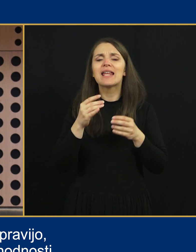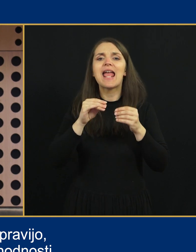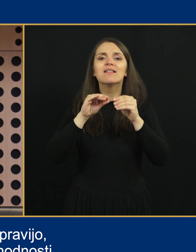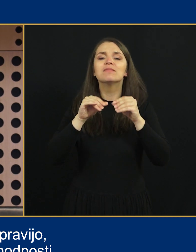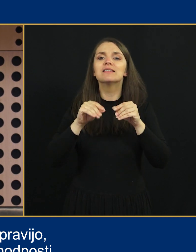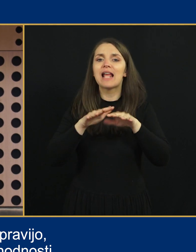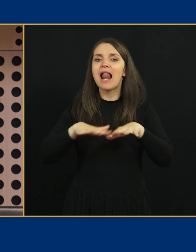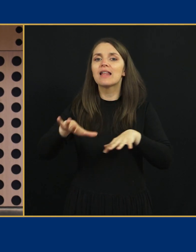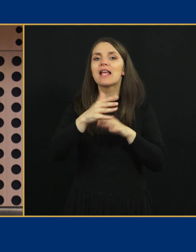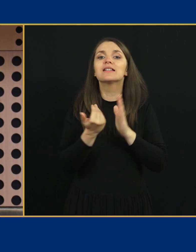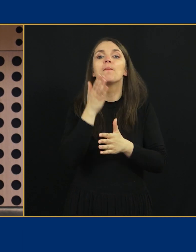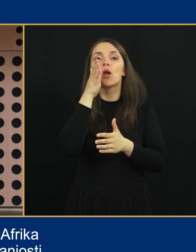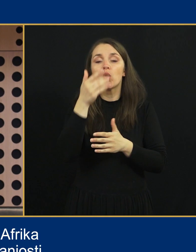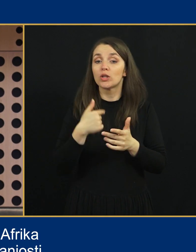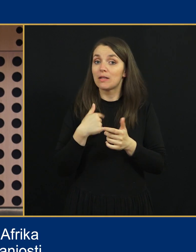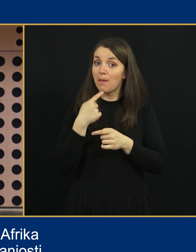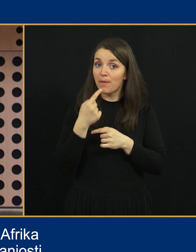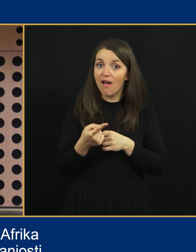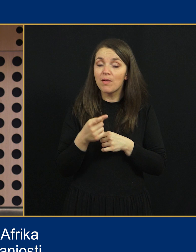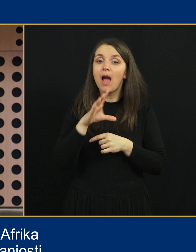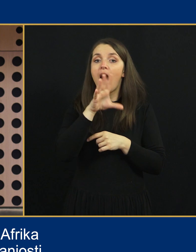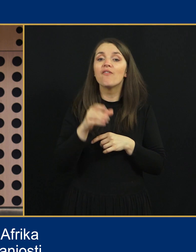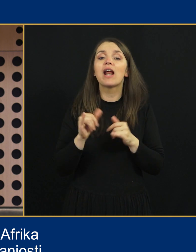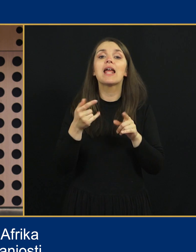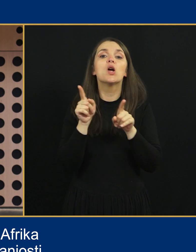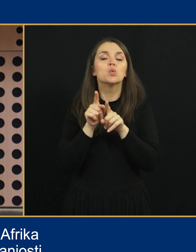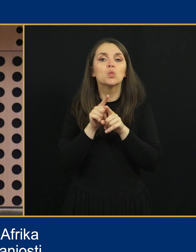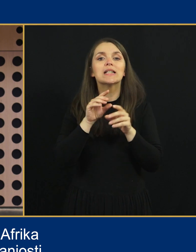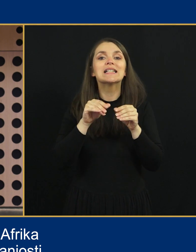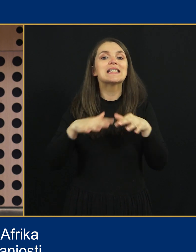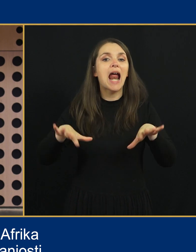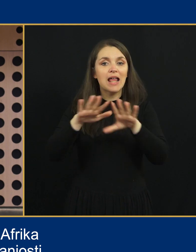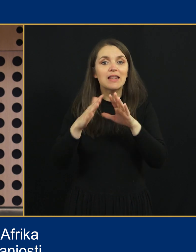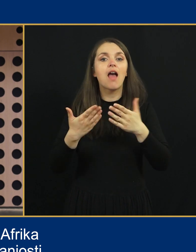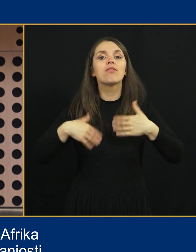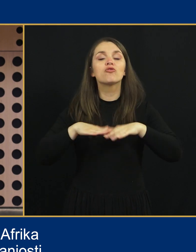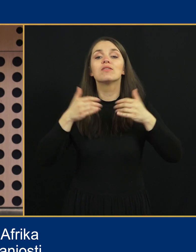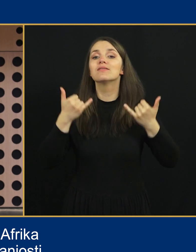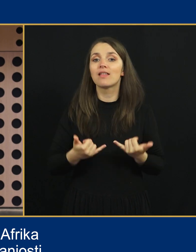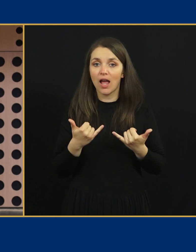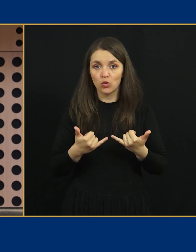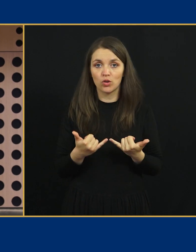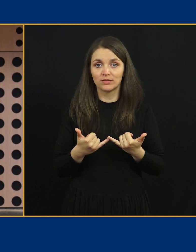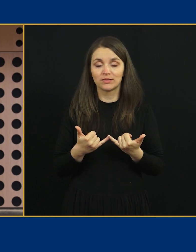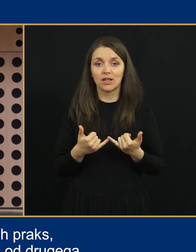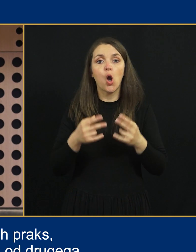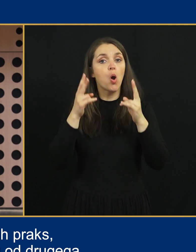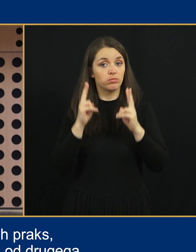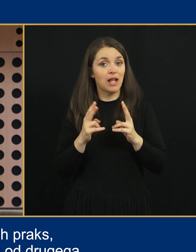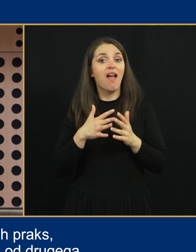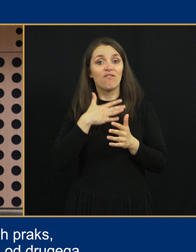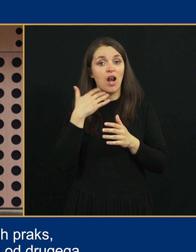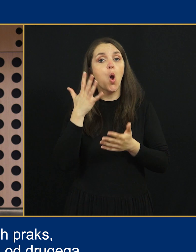celina prihodnosti. Jaz pa trdim, da je Afrika tudi celina naše sedanjosti.